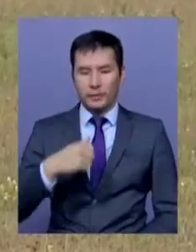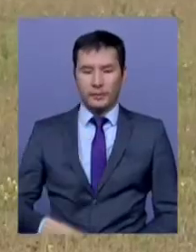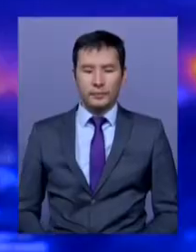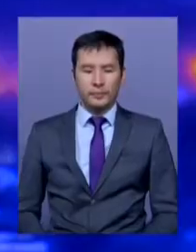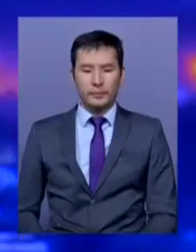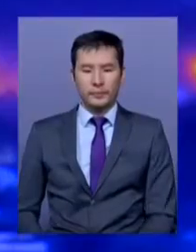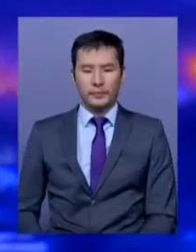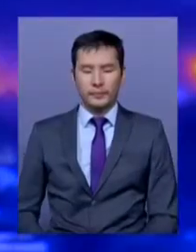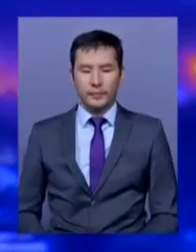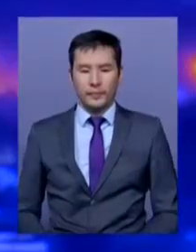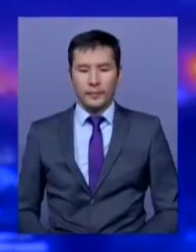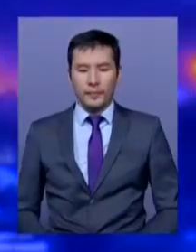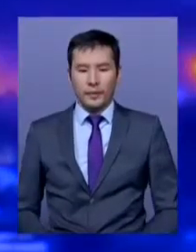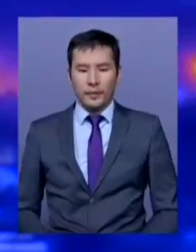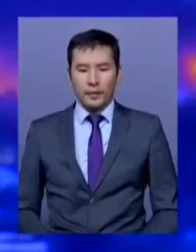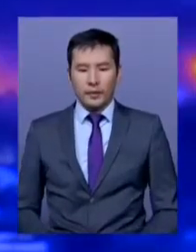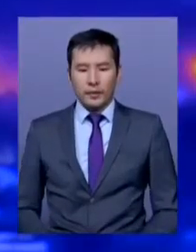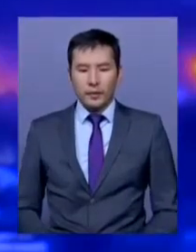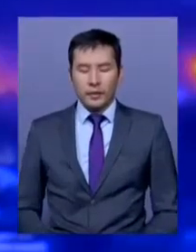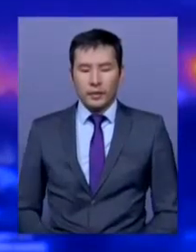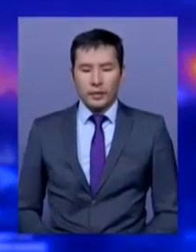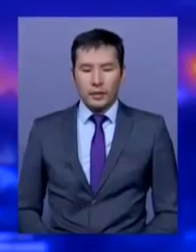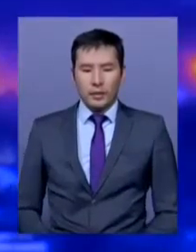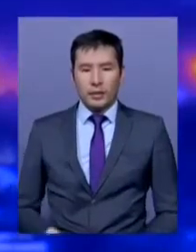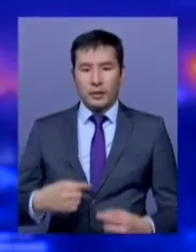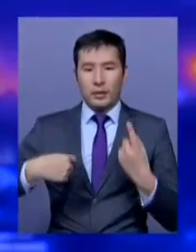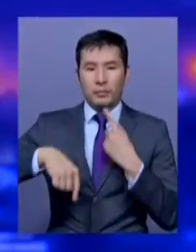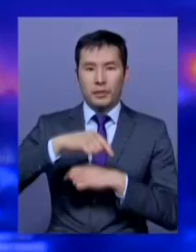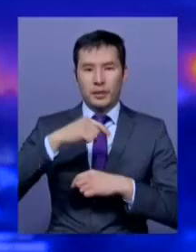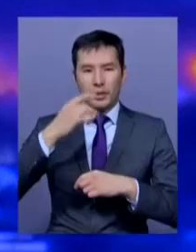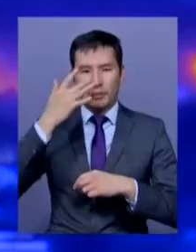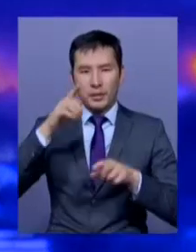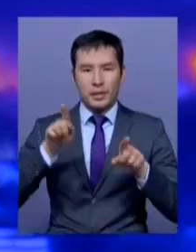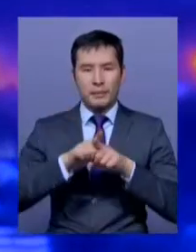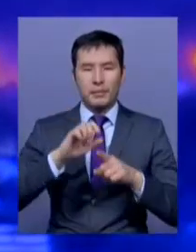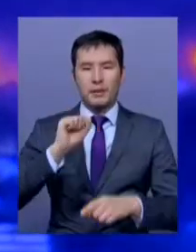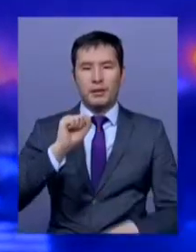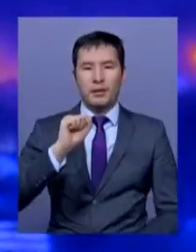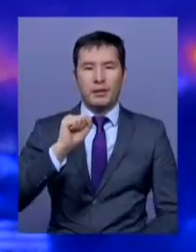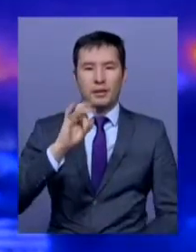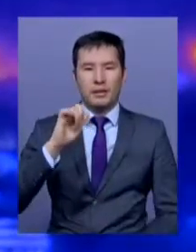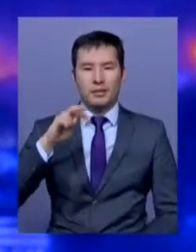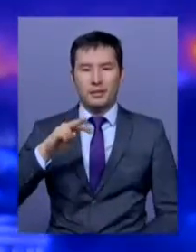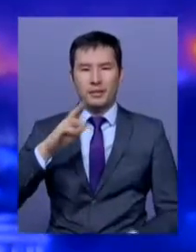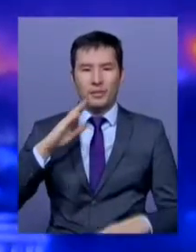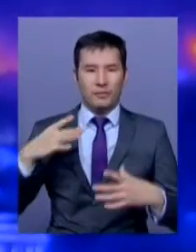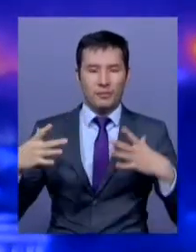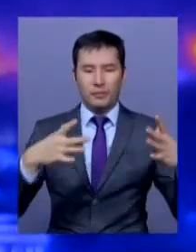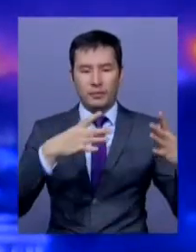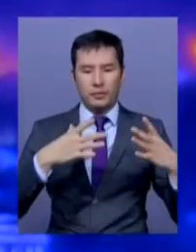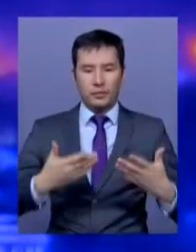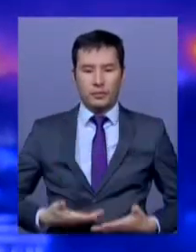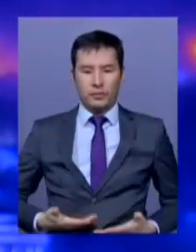облысы. Өзімізді аралда тұратындай сезінеміз. Жол мен ауыз су тапшылығы, жарықтың болмауы, қоғамдық